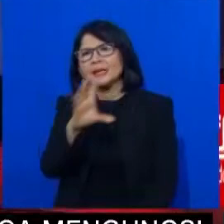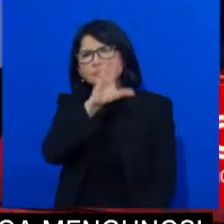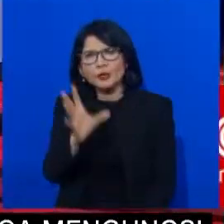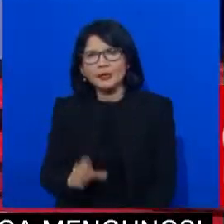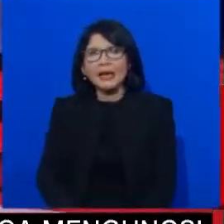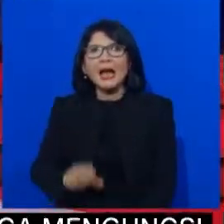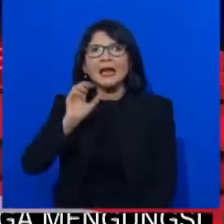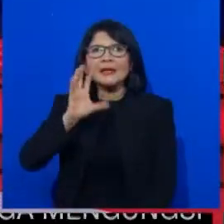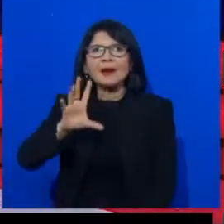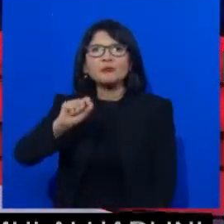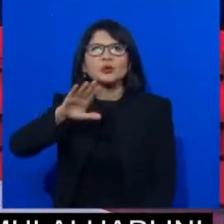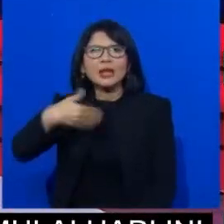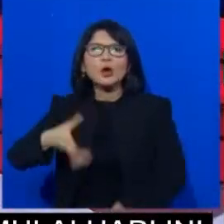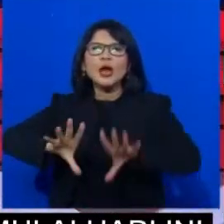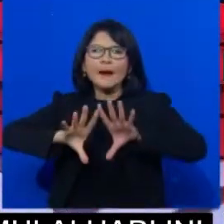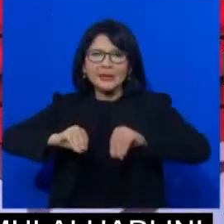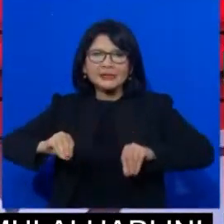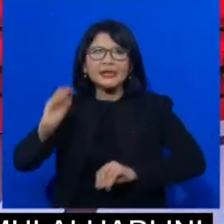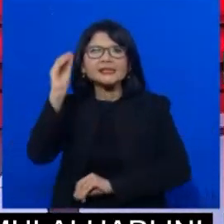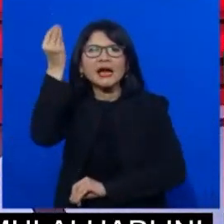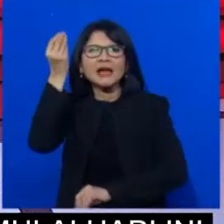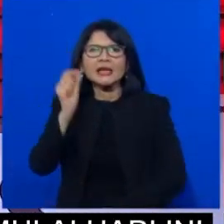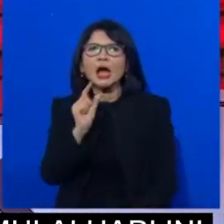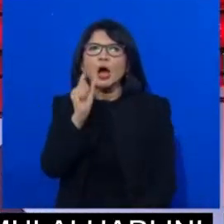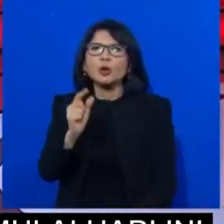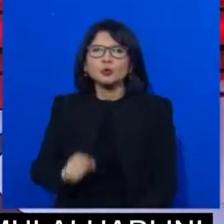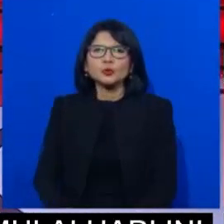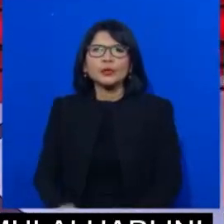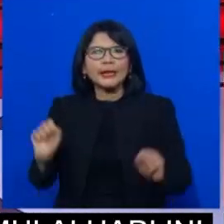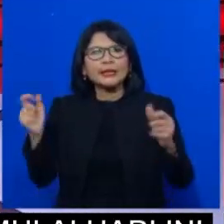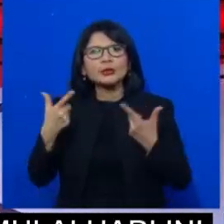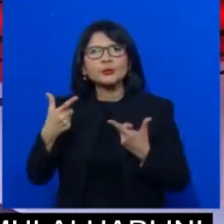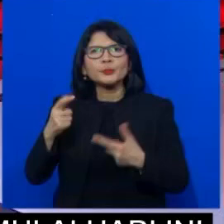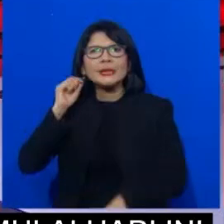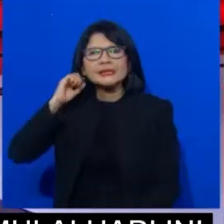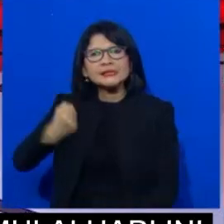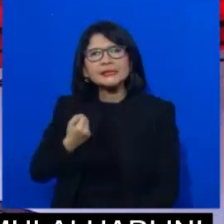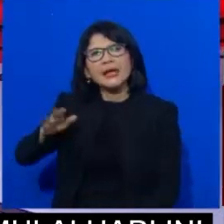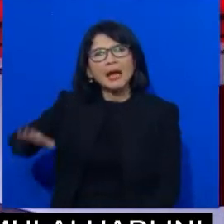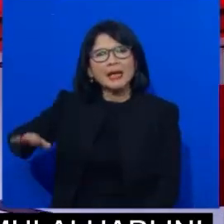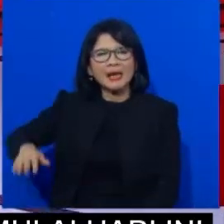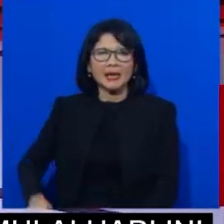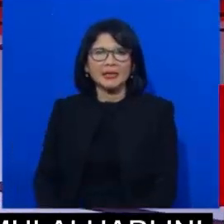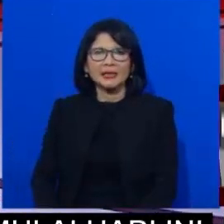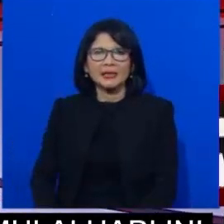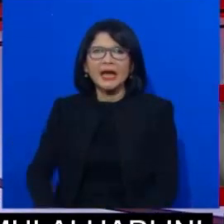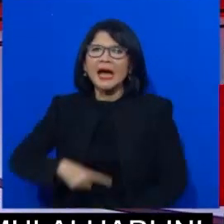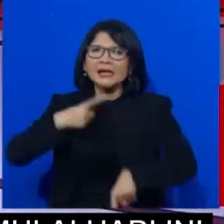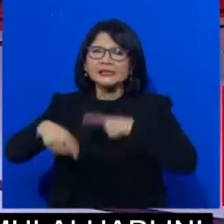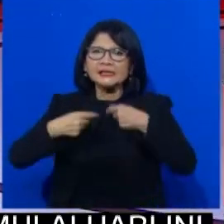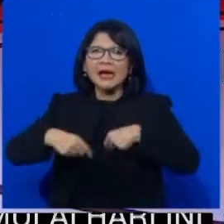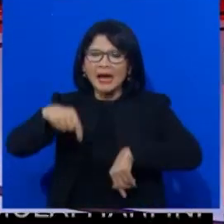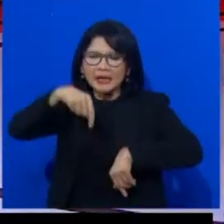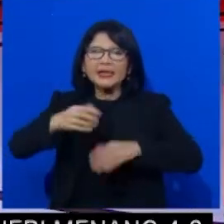setengah abad ia mengadu nasib di ibu kota demi membiayai kebutuhan istri dan anak-anaknya. Kisah lengkapnya dalam